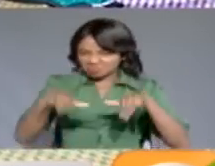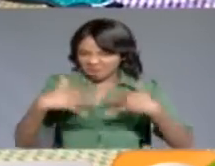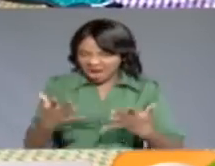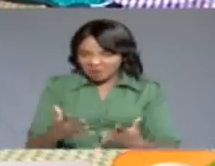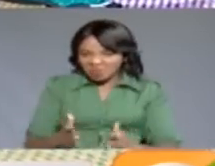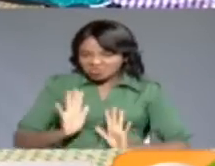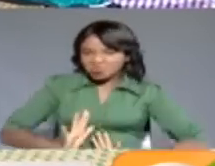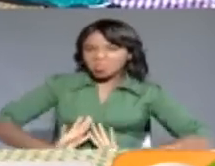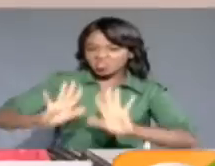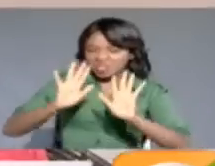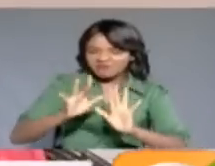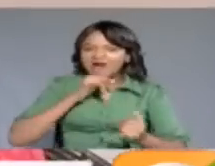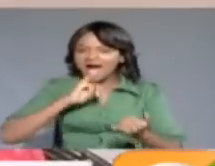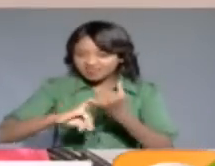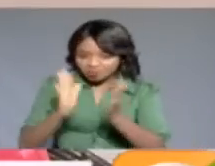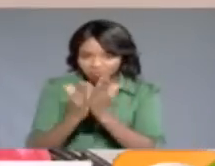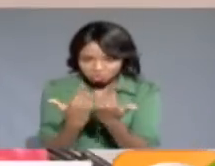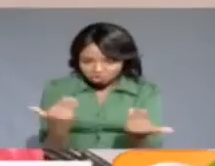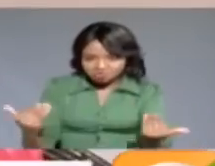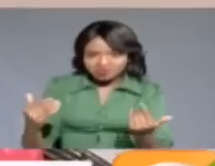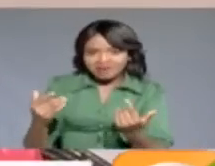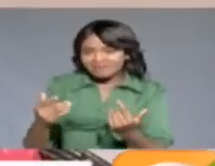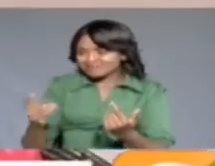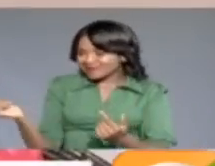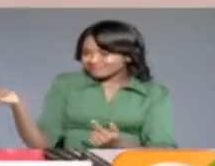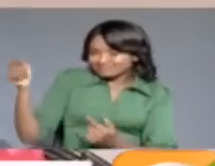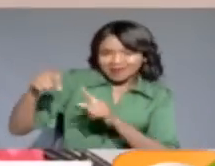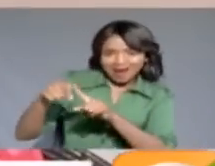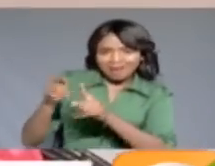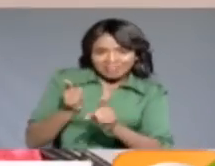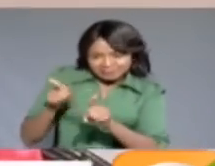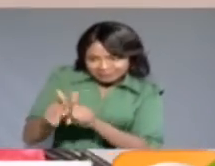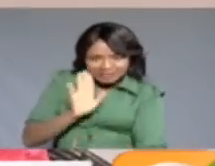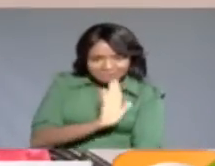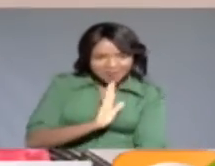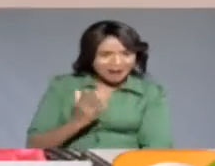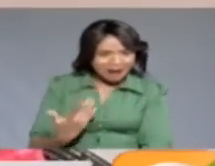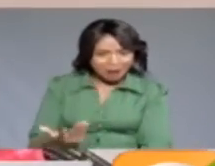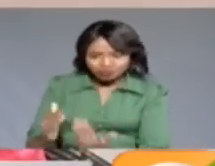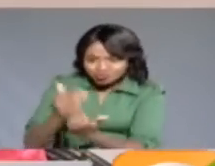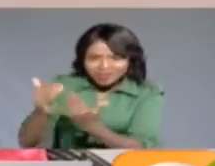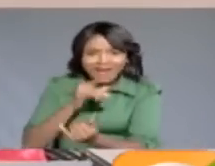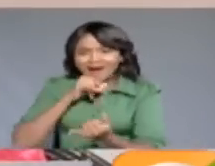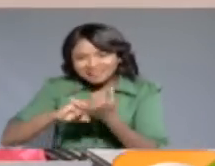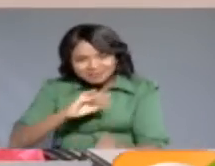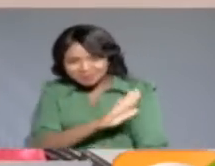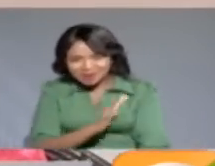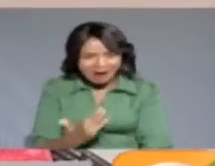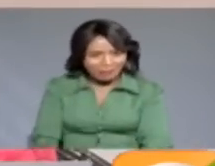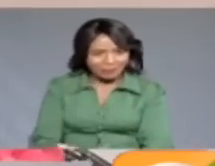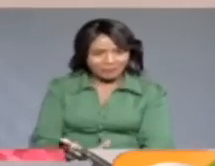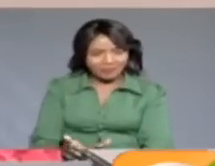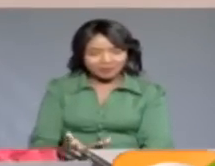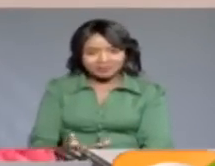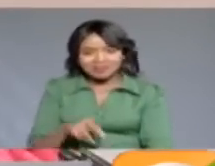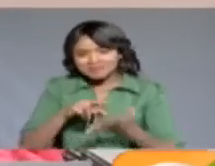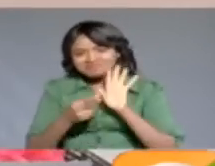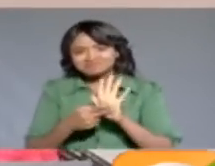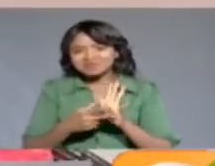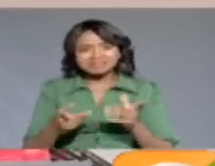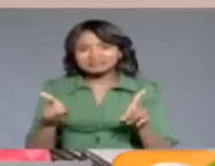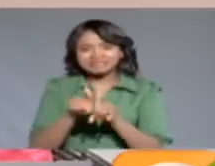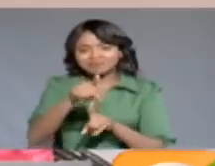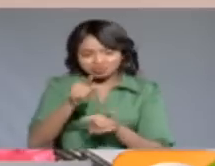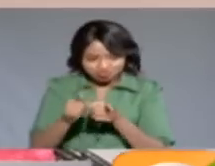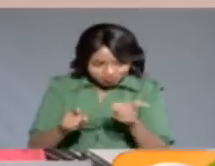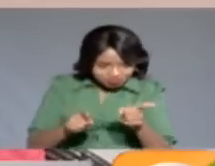uite dadako aje akae? Na hapo ni mahali pa dakika 15 huwezi kwenda kumwangalia bwanako. Si wewe ni kama kwamba kwa mfano uko na